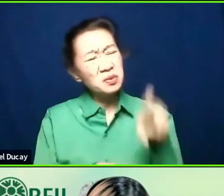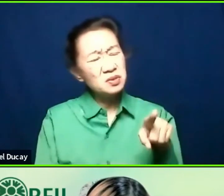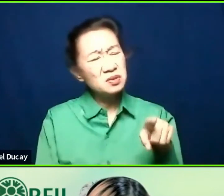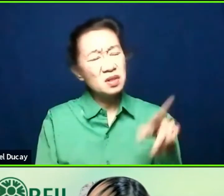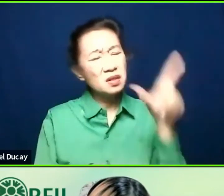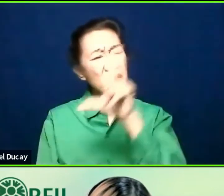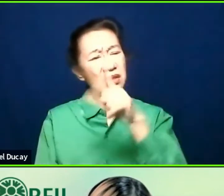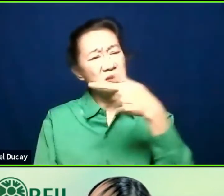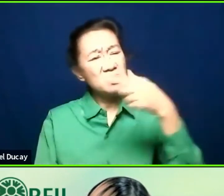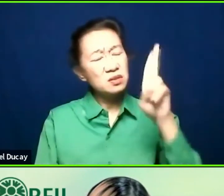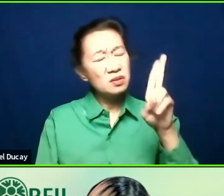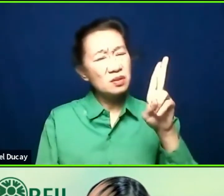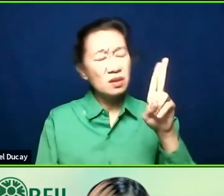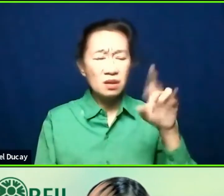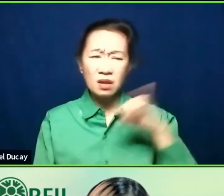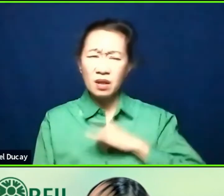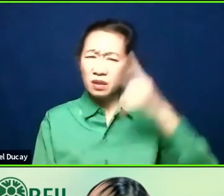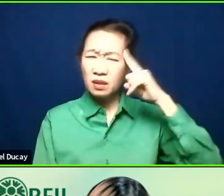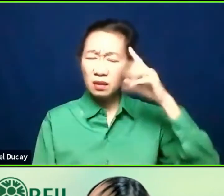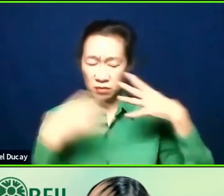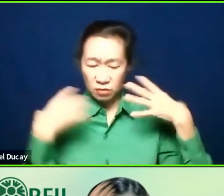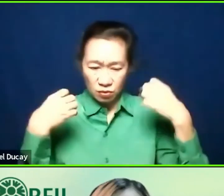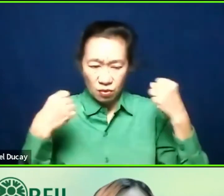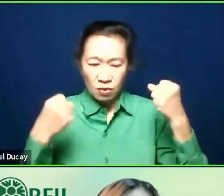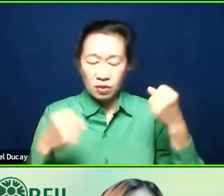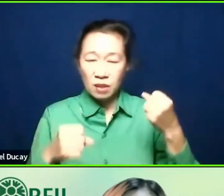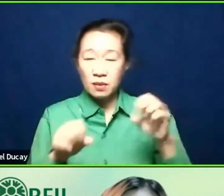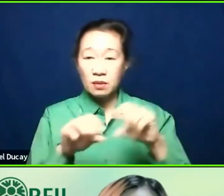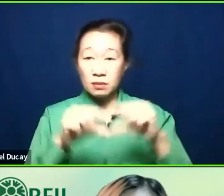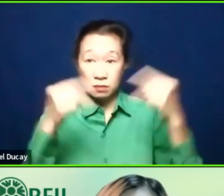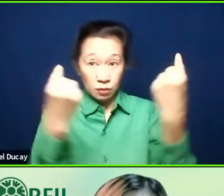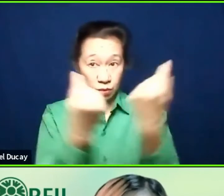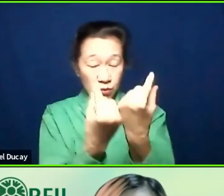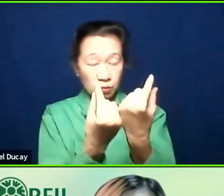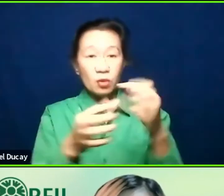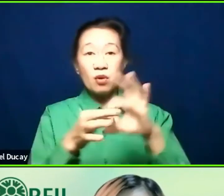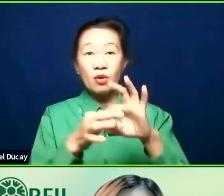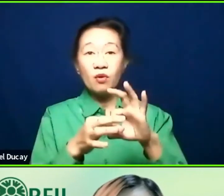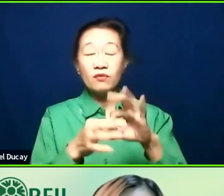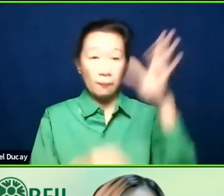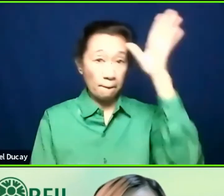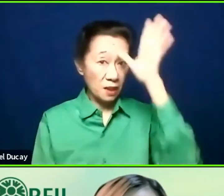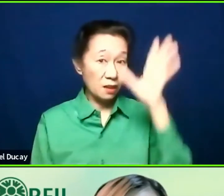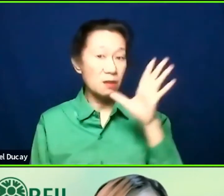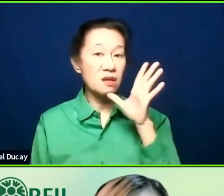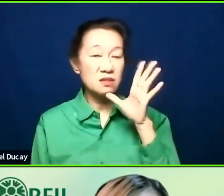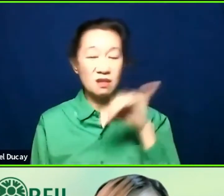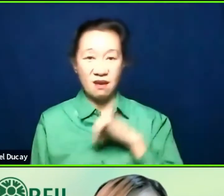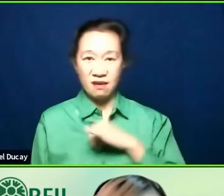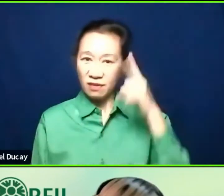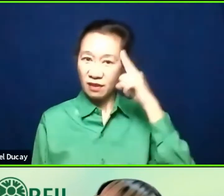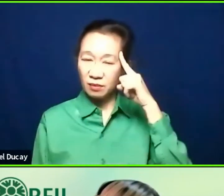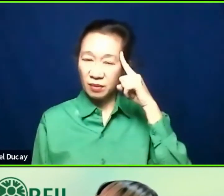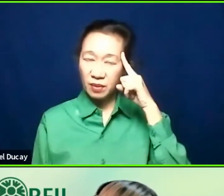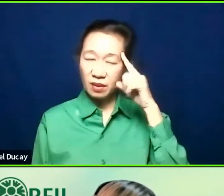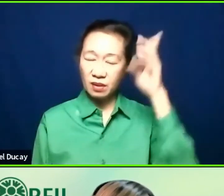I think malakas diyan, no, ang mga samahan, no, ng mga magulang. I think meron diyan Down